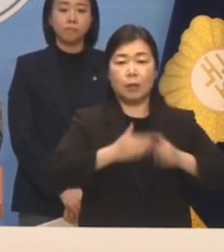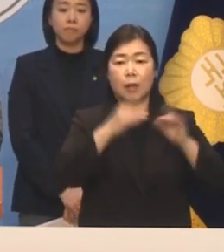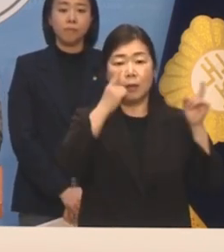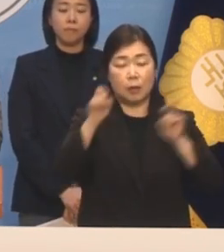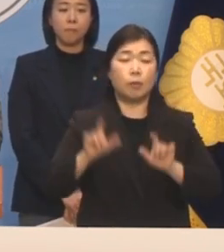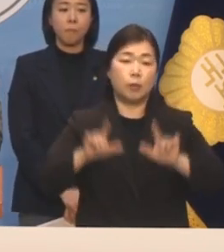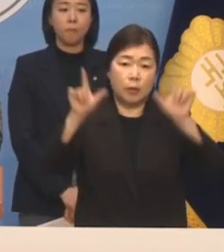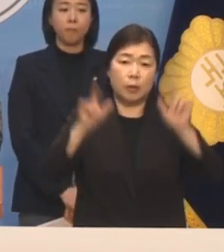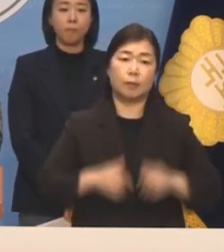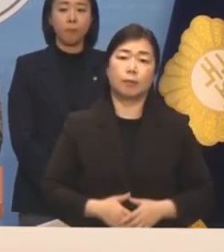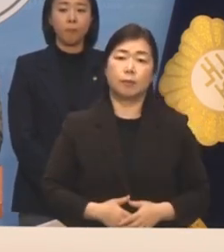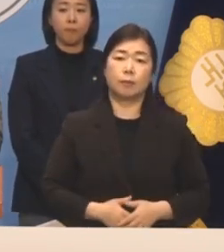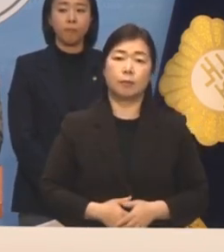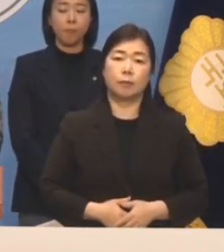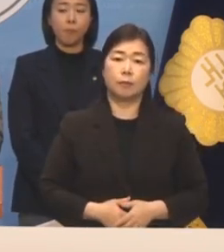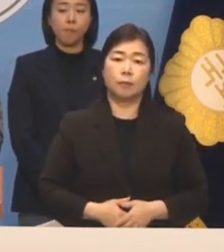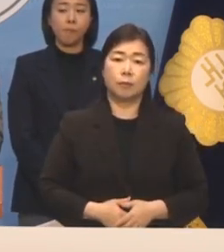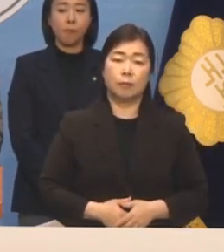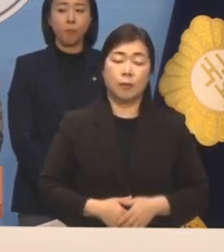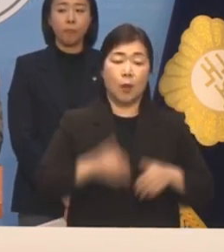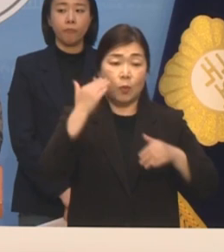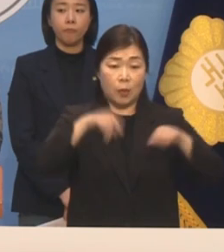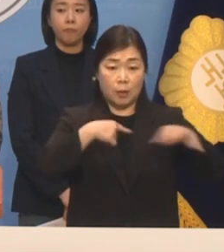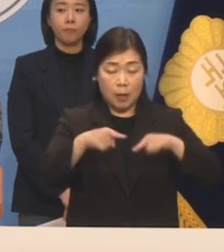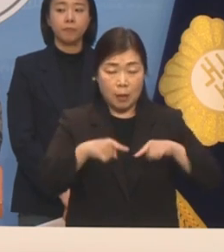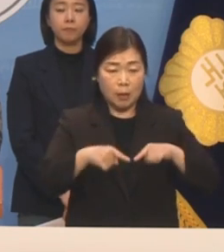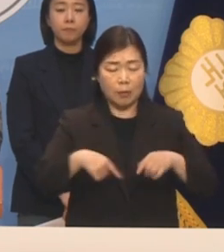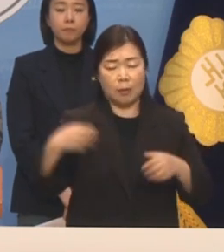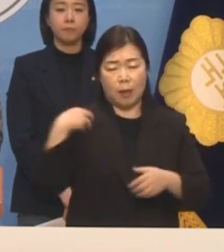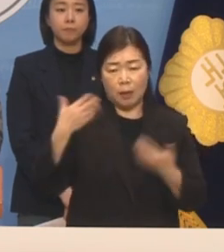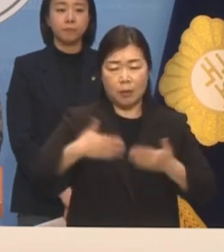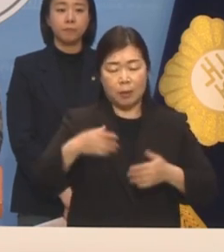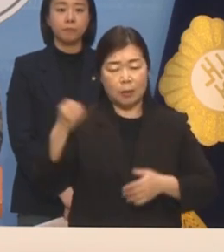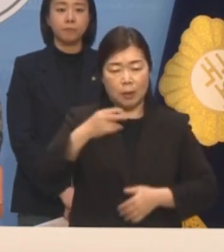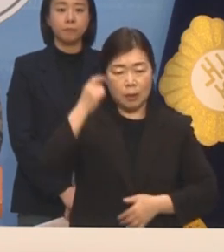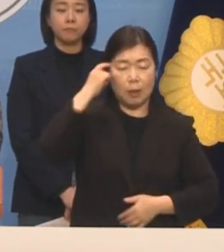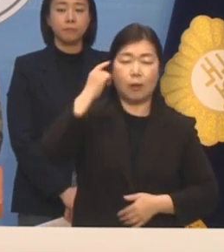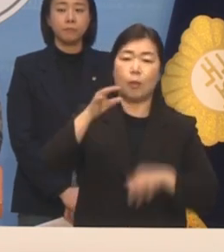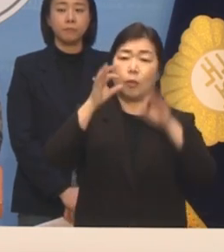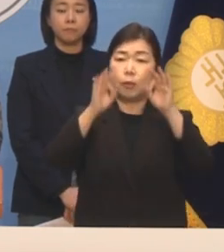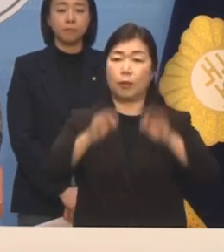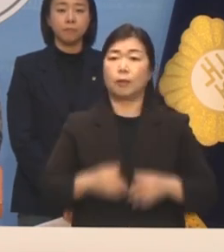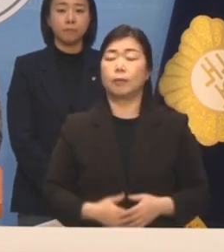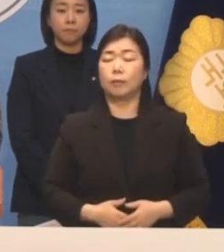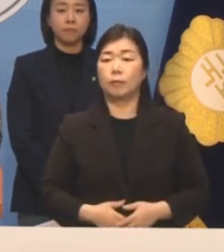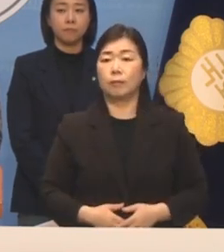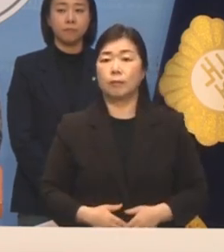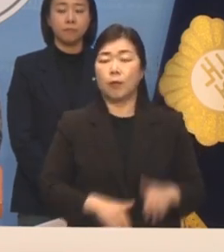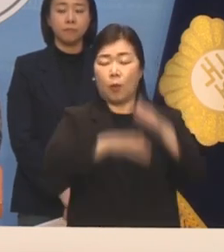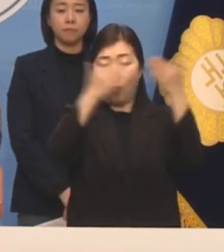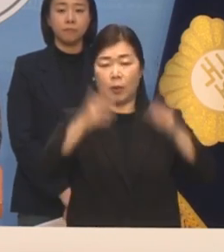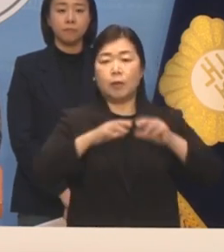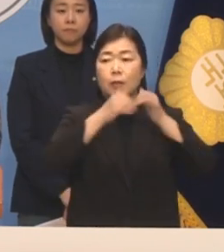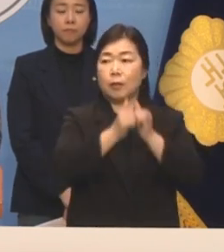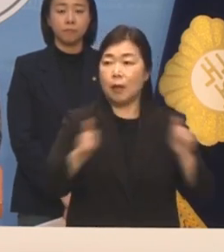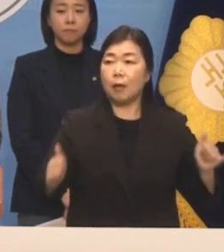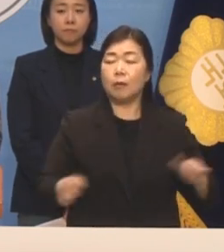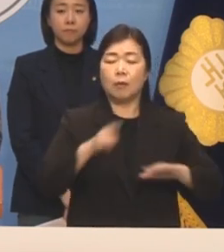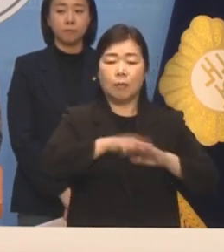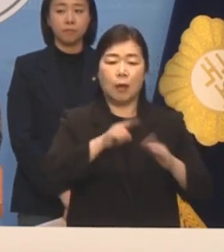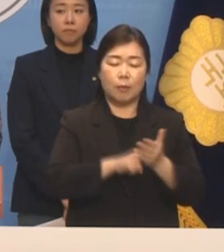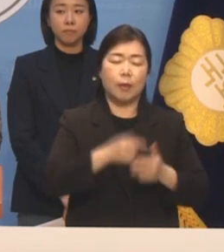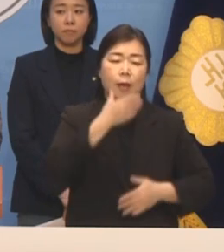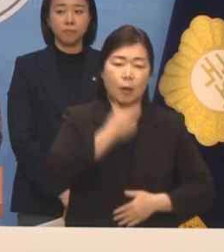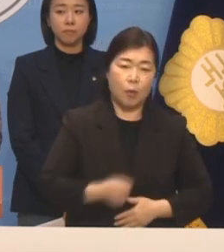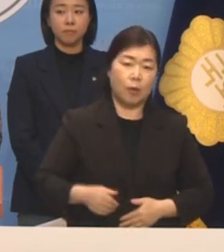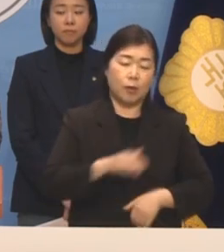빛깔의 세상을 위해 창당한 녹색당의 소명을 다시 새겨봅니다. 온 세상이 다, 온 마음이 다 행복하고 소박하게 살